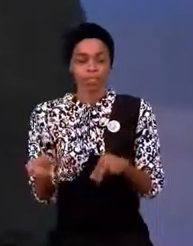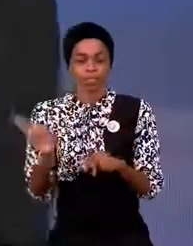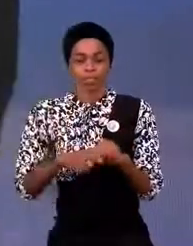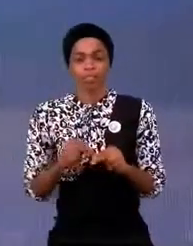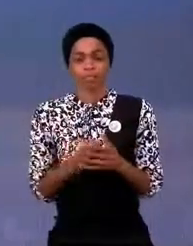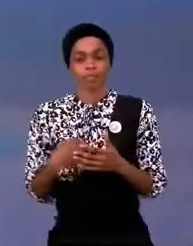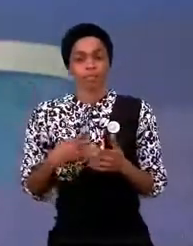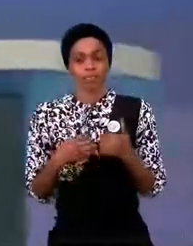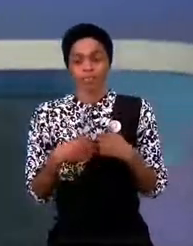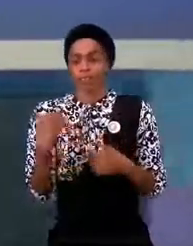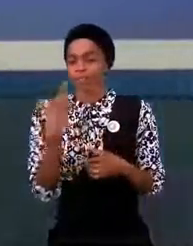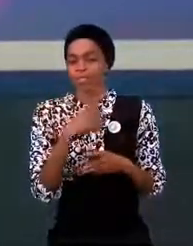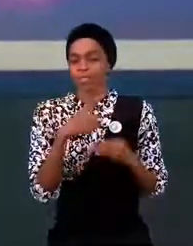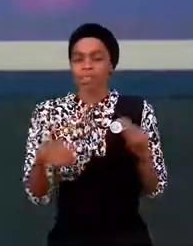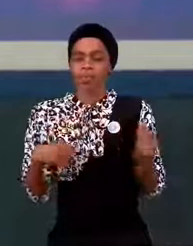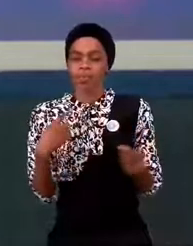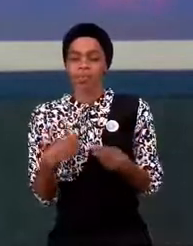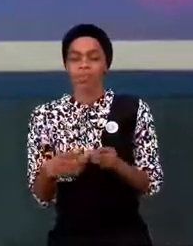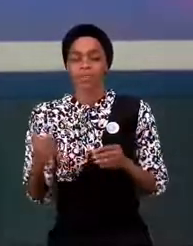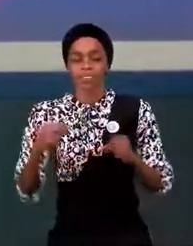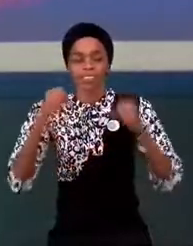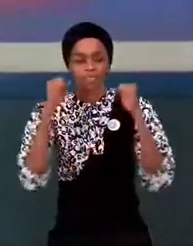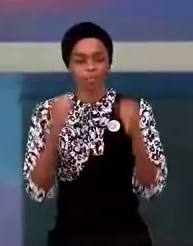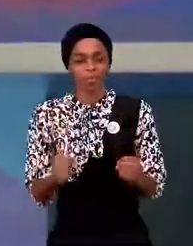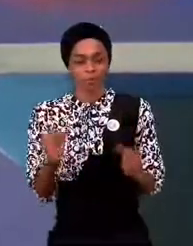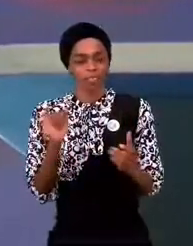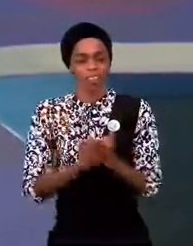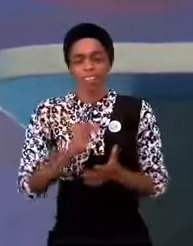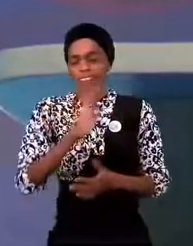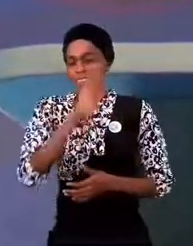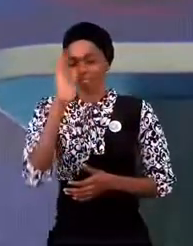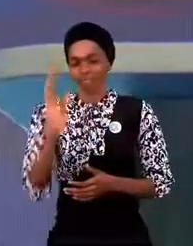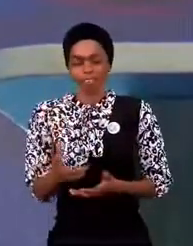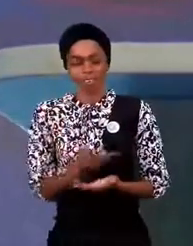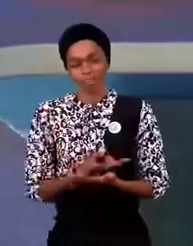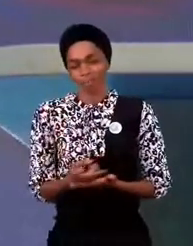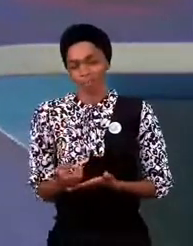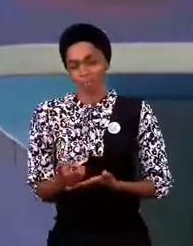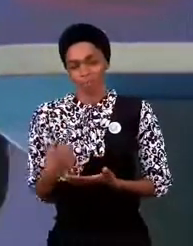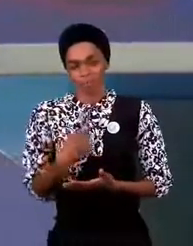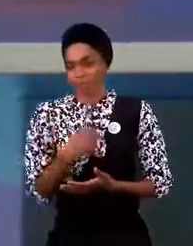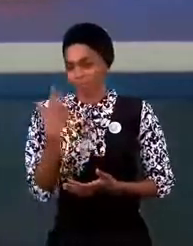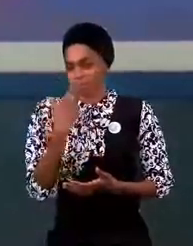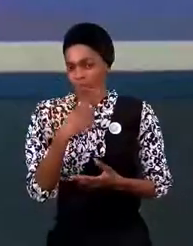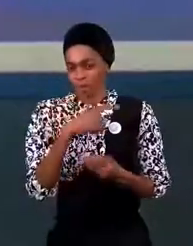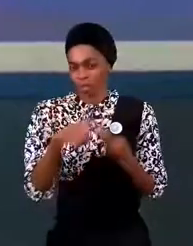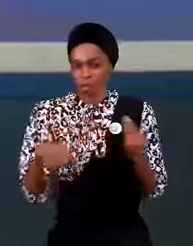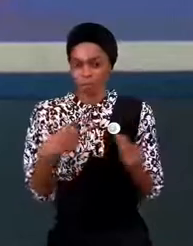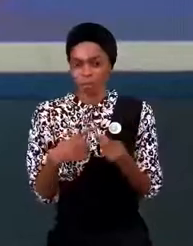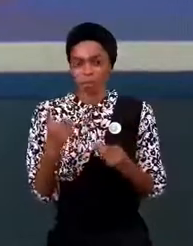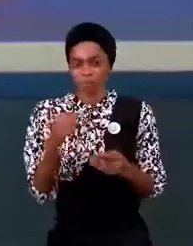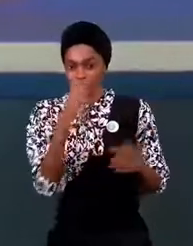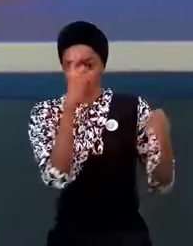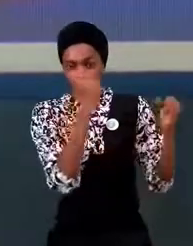infaillible. Nous avons parlé de la foi. Qui ne faillit jamais la grâce, qui